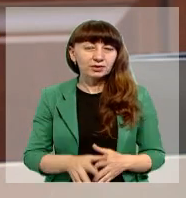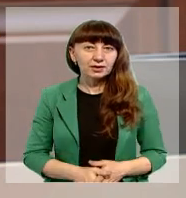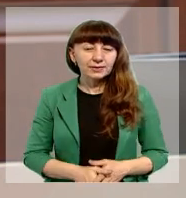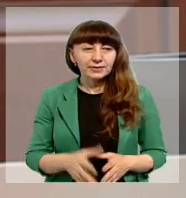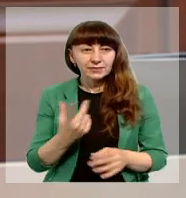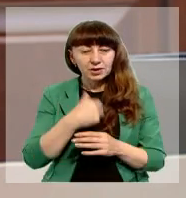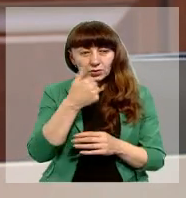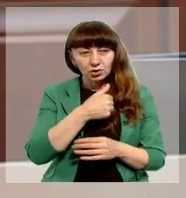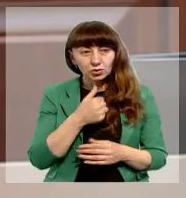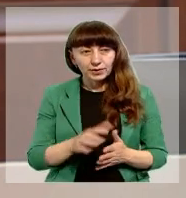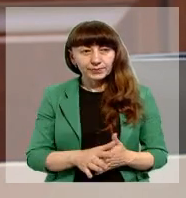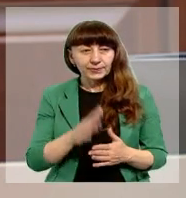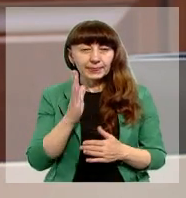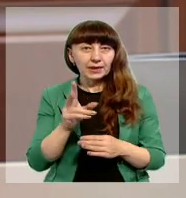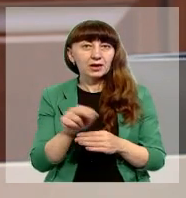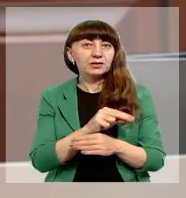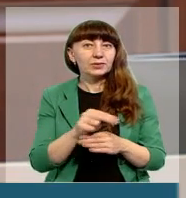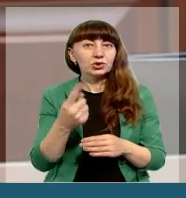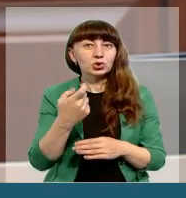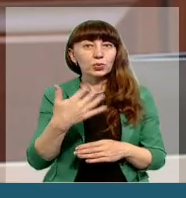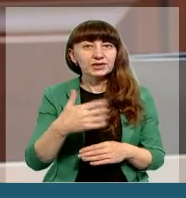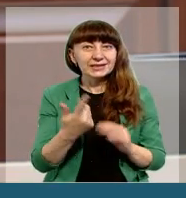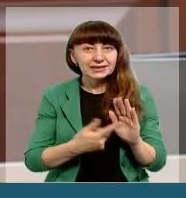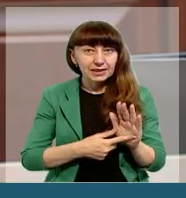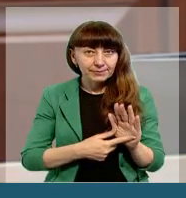В текущем году будет отремонтировано